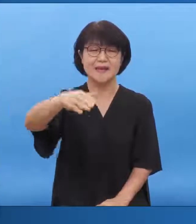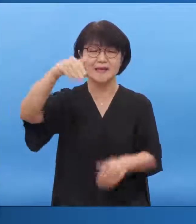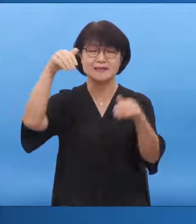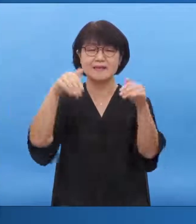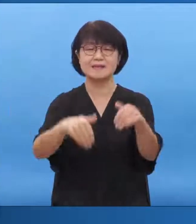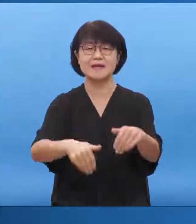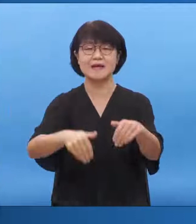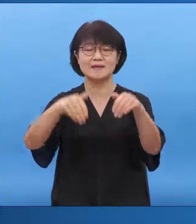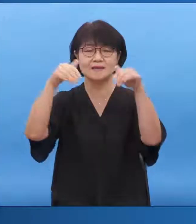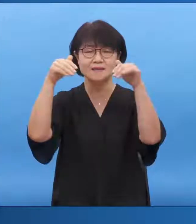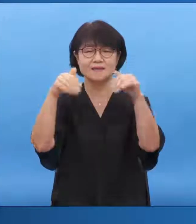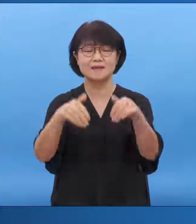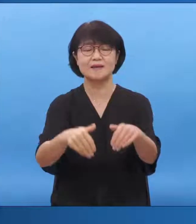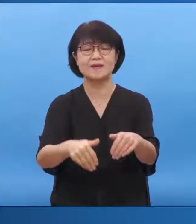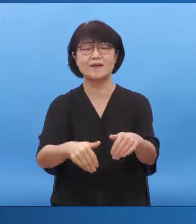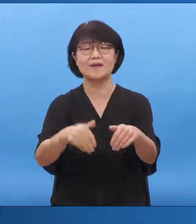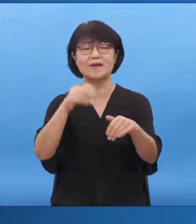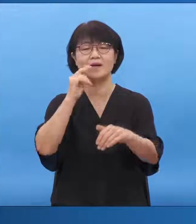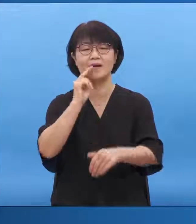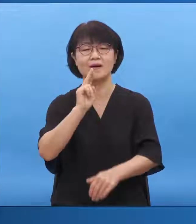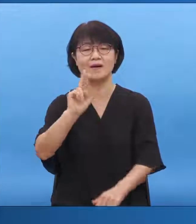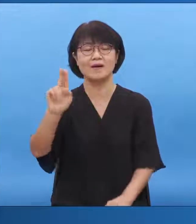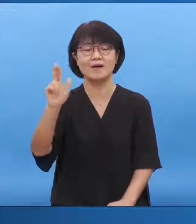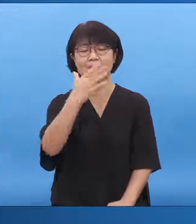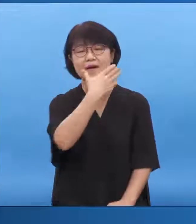빛의 사자들이여